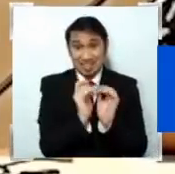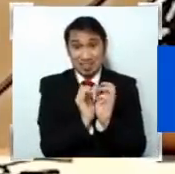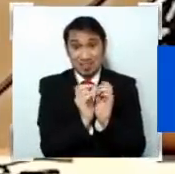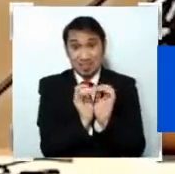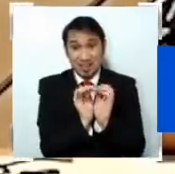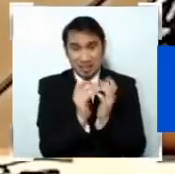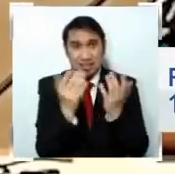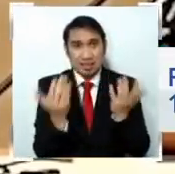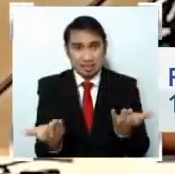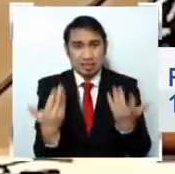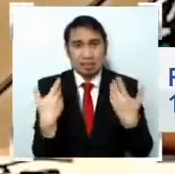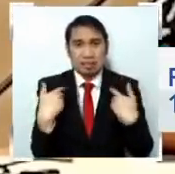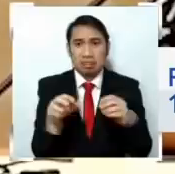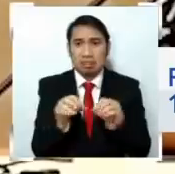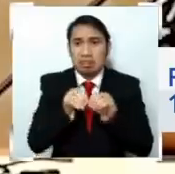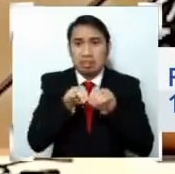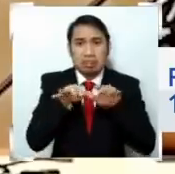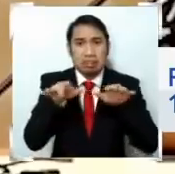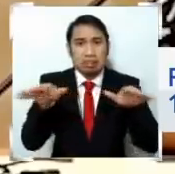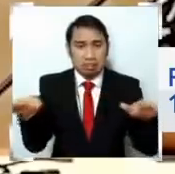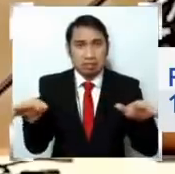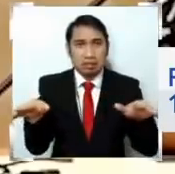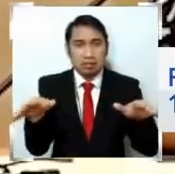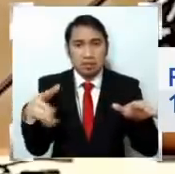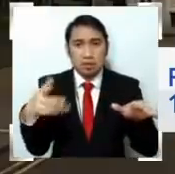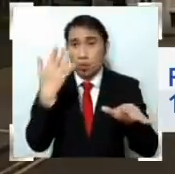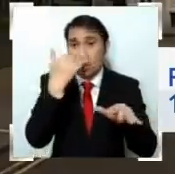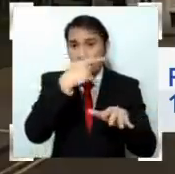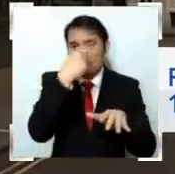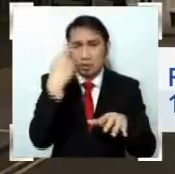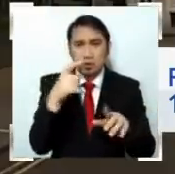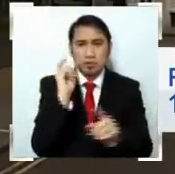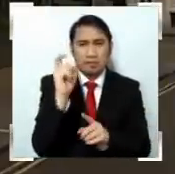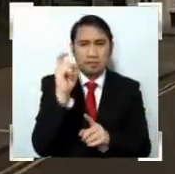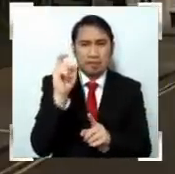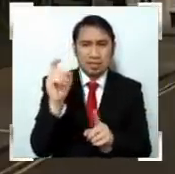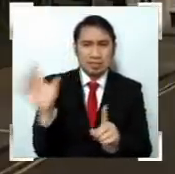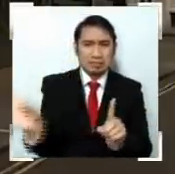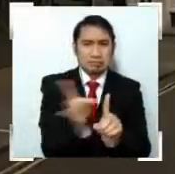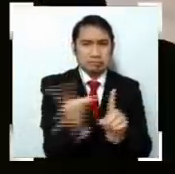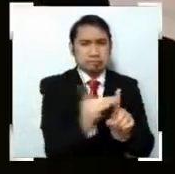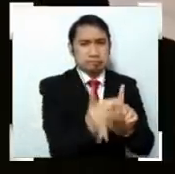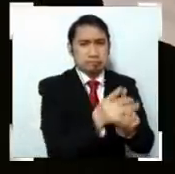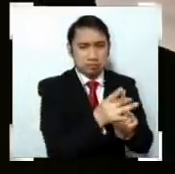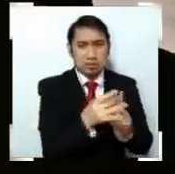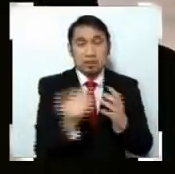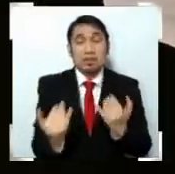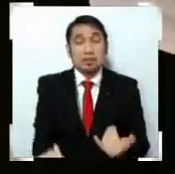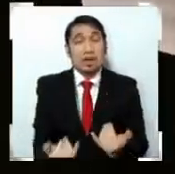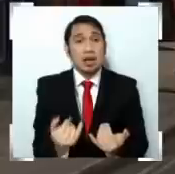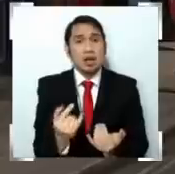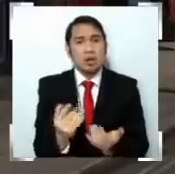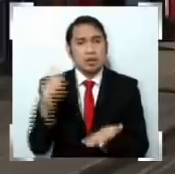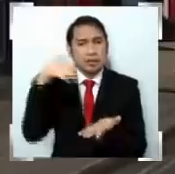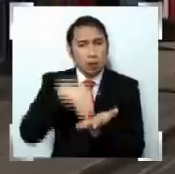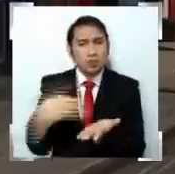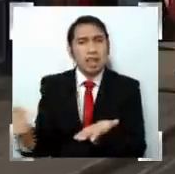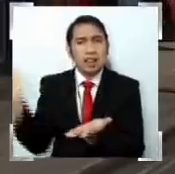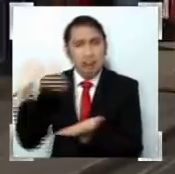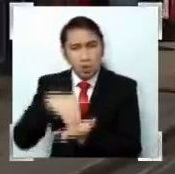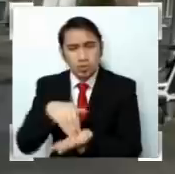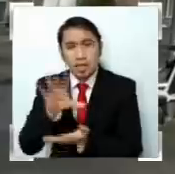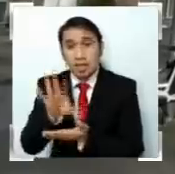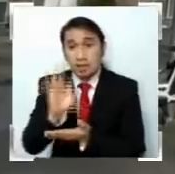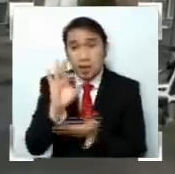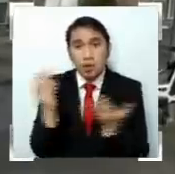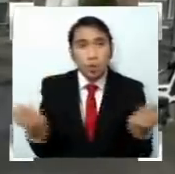globally because of its significantly increased transmissibility. Ngayon naman, libo-libong kaso ng Delta variant ang na-detect sa United